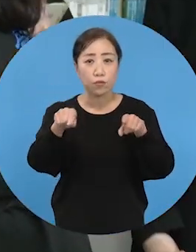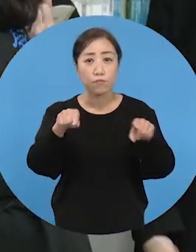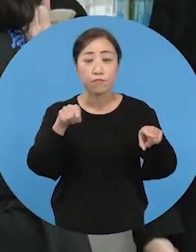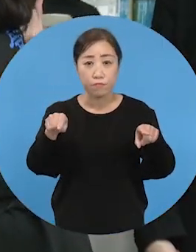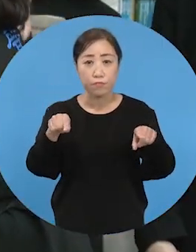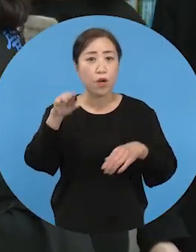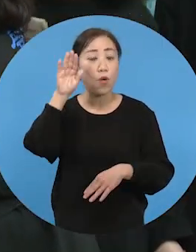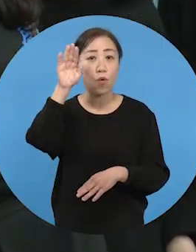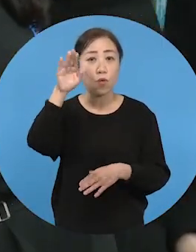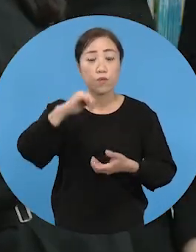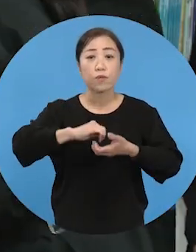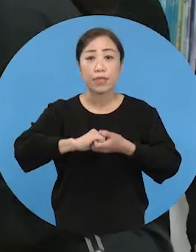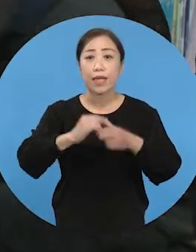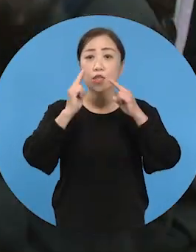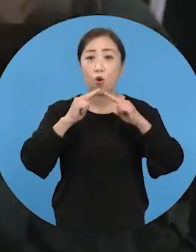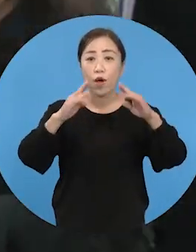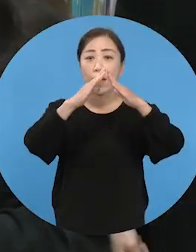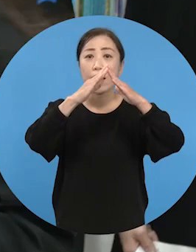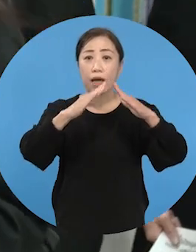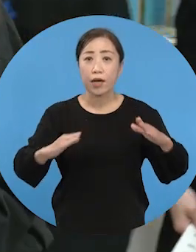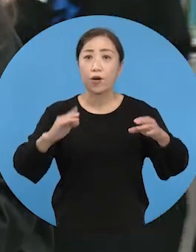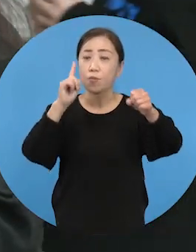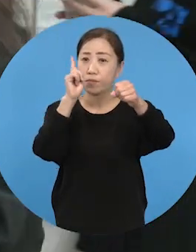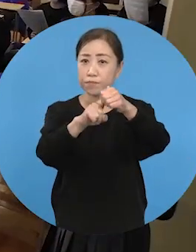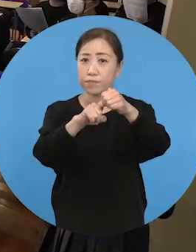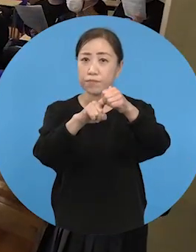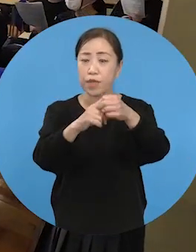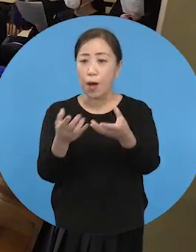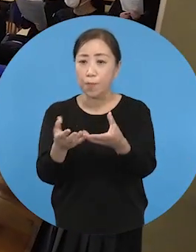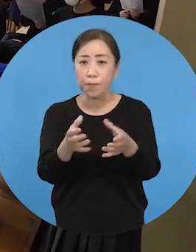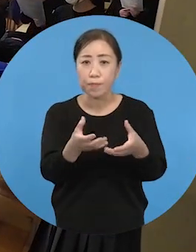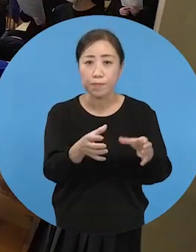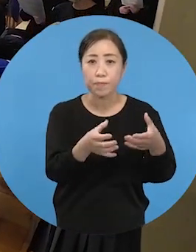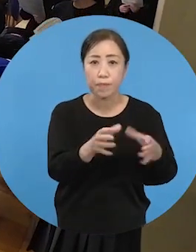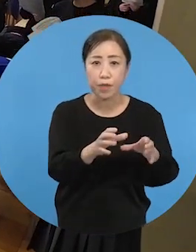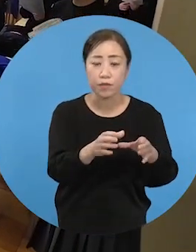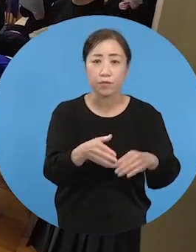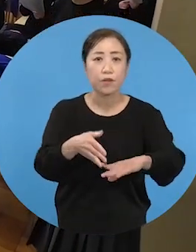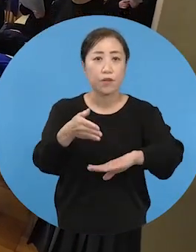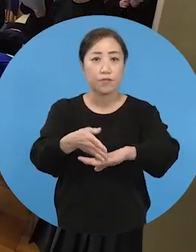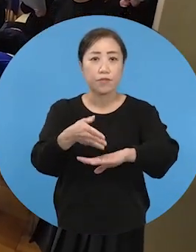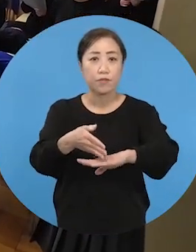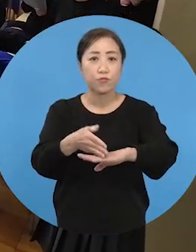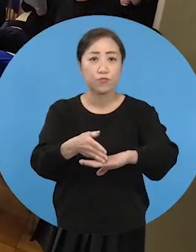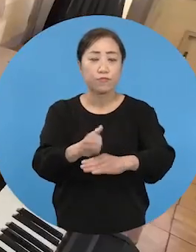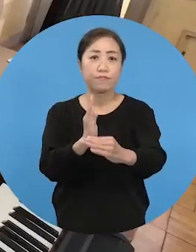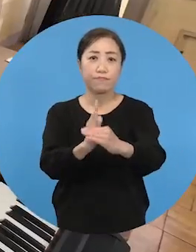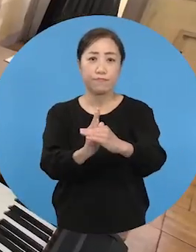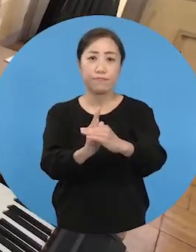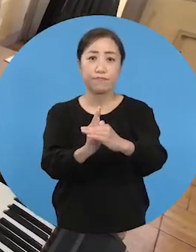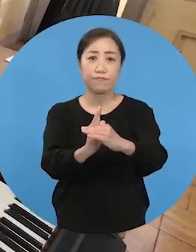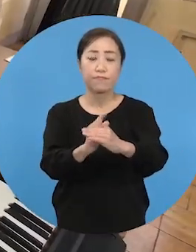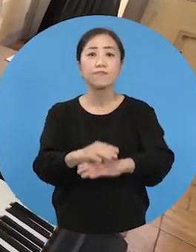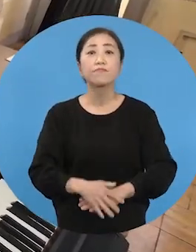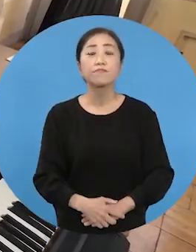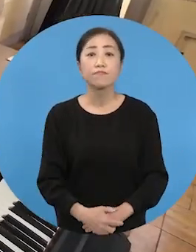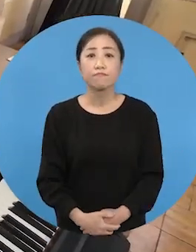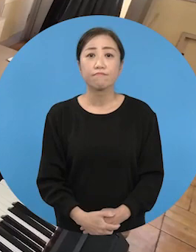合唱部の定期公演に向けて各パートに分かれて熱心な練習に取り組んでいます